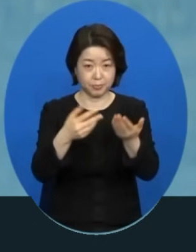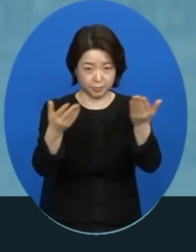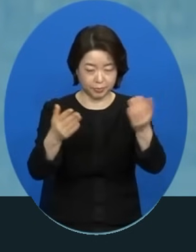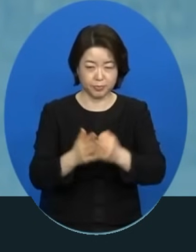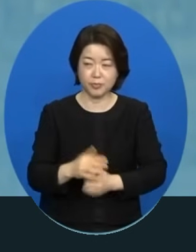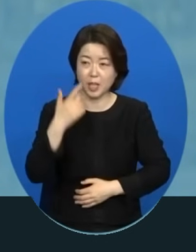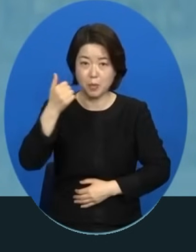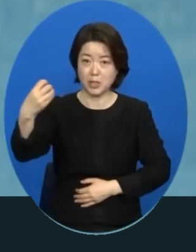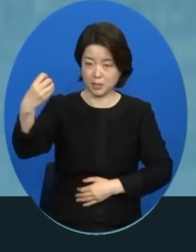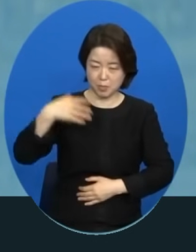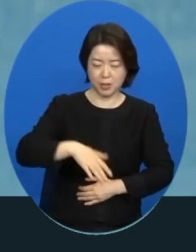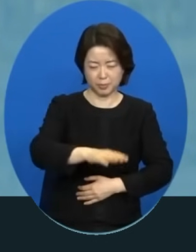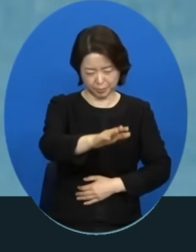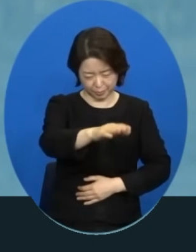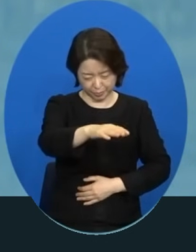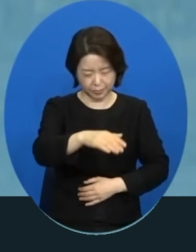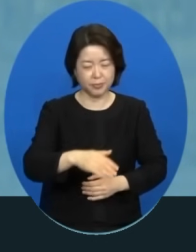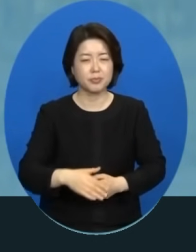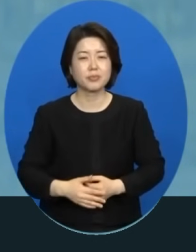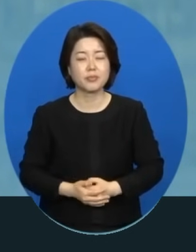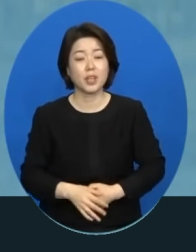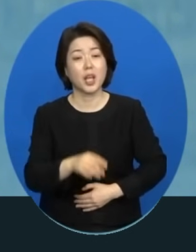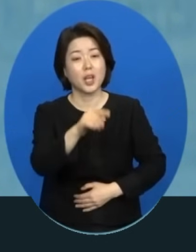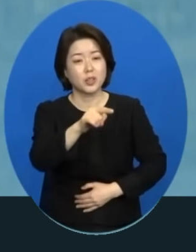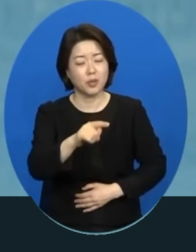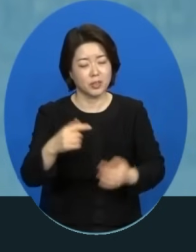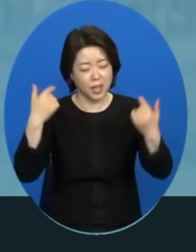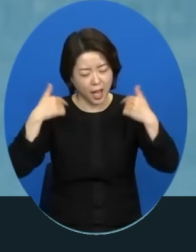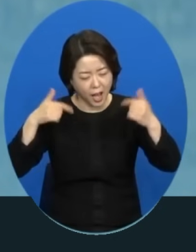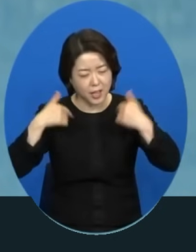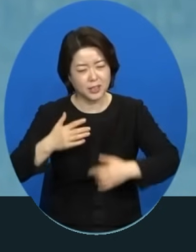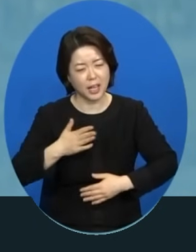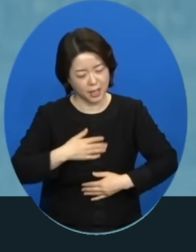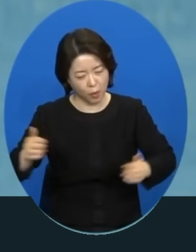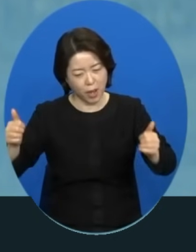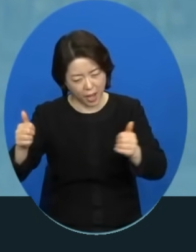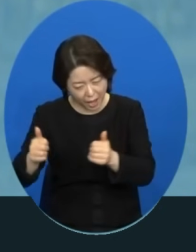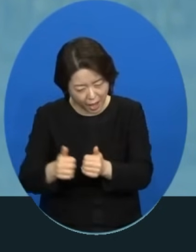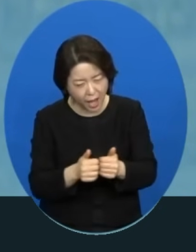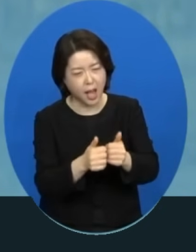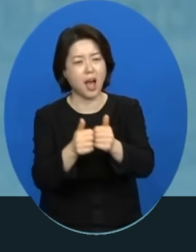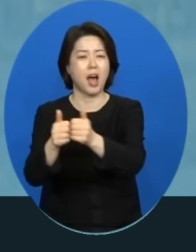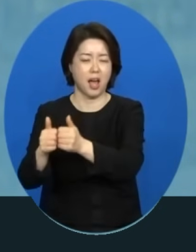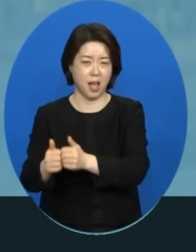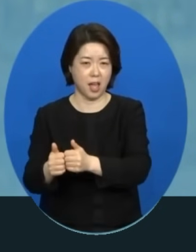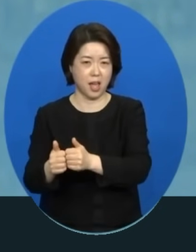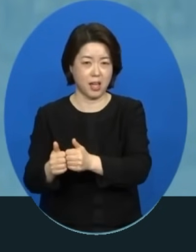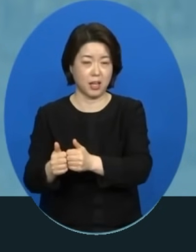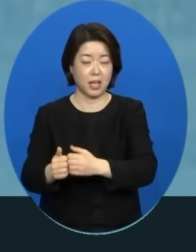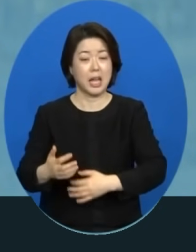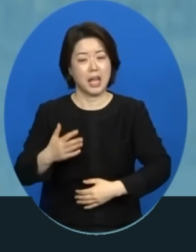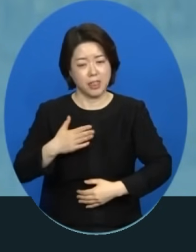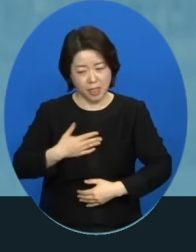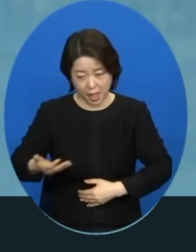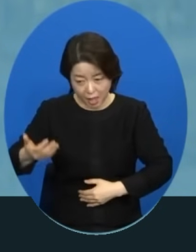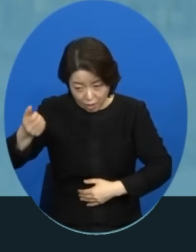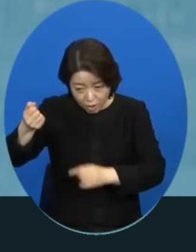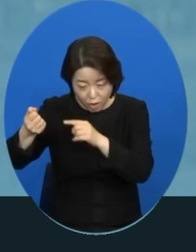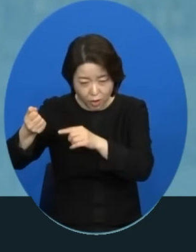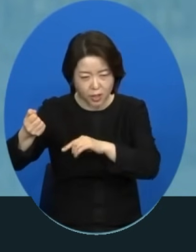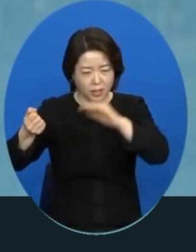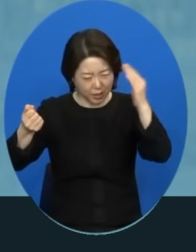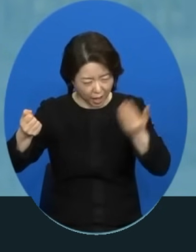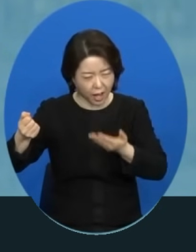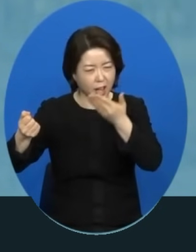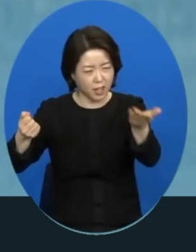이르되, 얘야, 너는 항상 나와 함께 있으니 내 것이 다 너